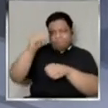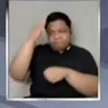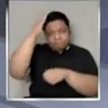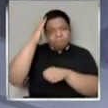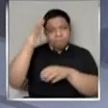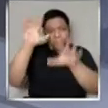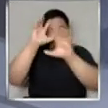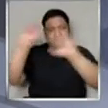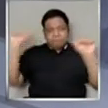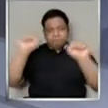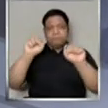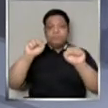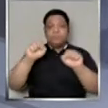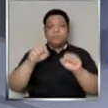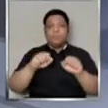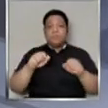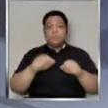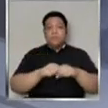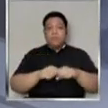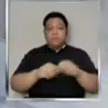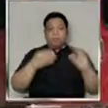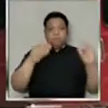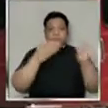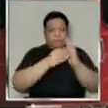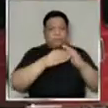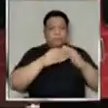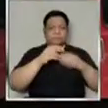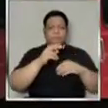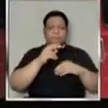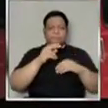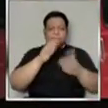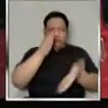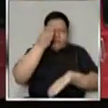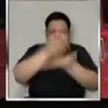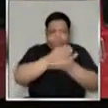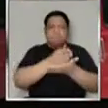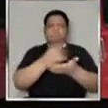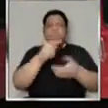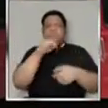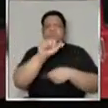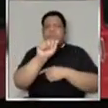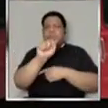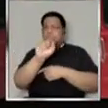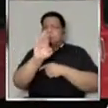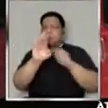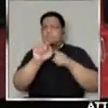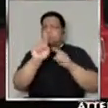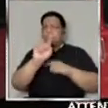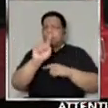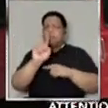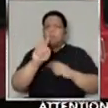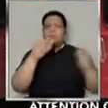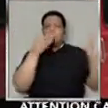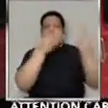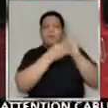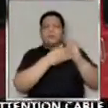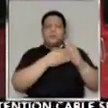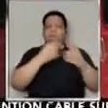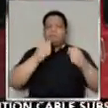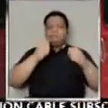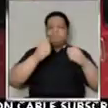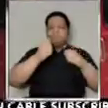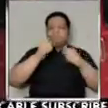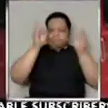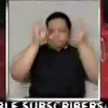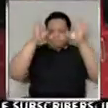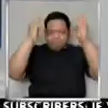ang kontrobersyal na anti-terror bill. Sa isang pahayag, sinabi ng CBCP-BEC na merong mga